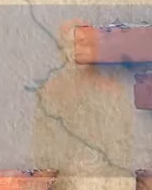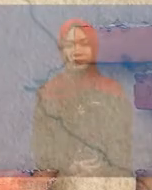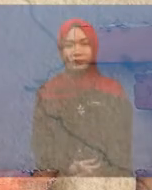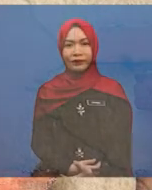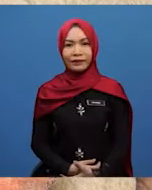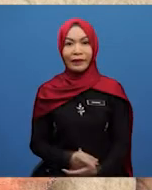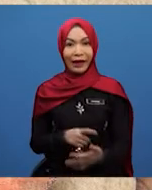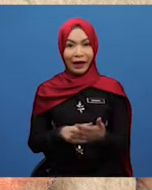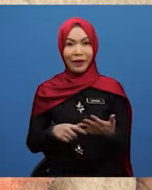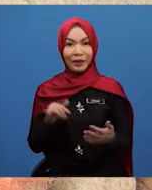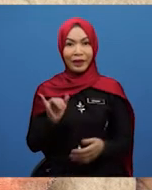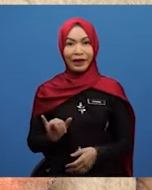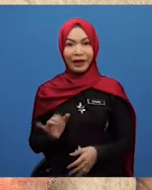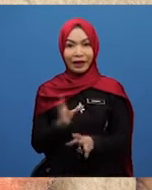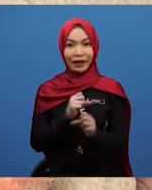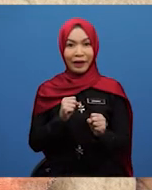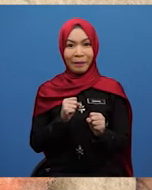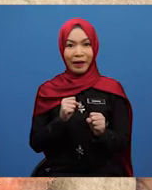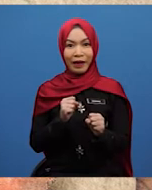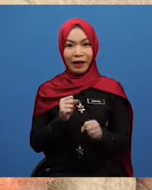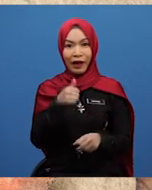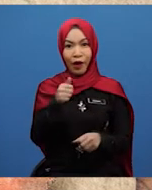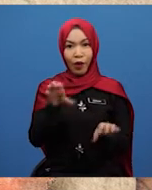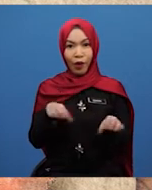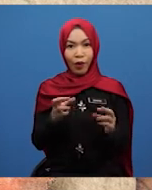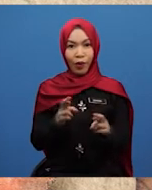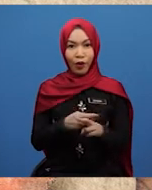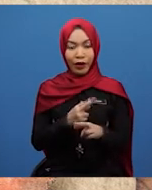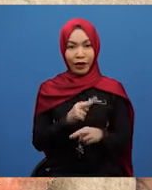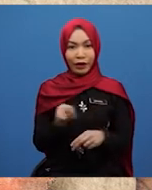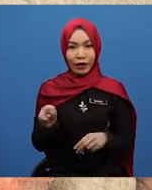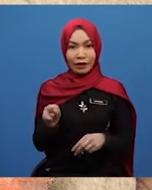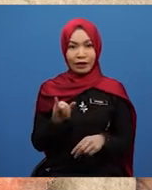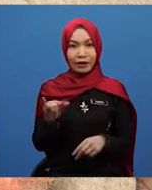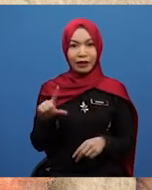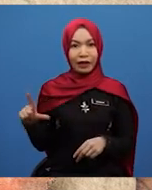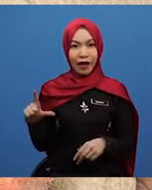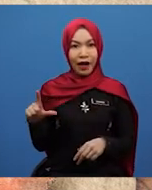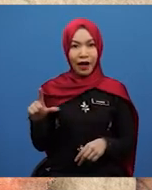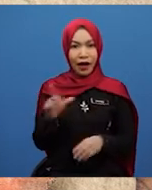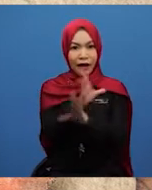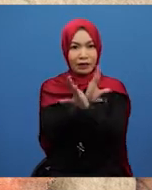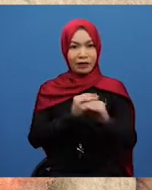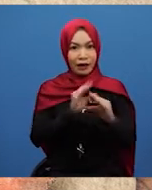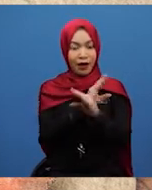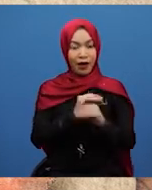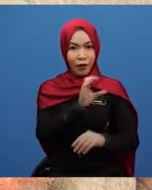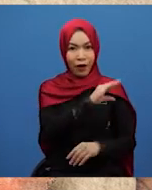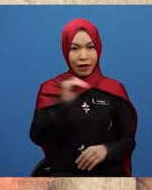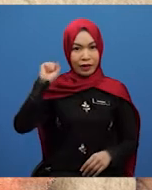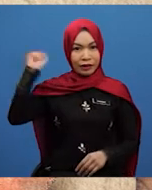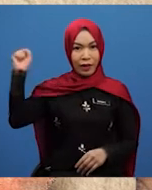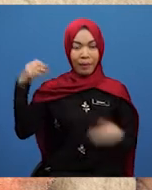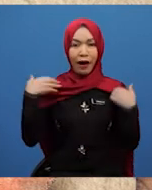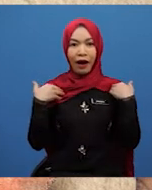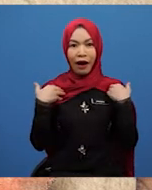apa yang dapat disimpulkan adalah bahwa Serawak dan Sabah telah mempunyai sistem